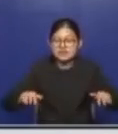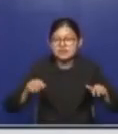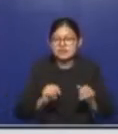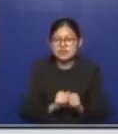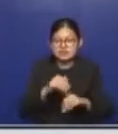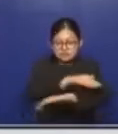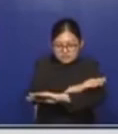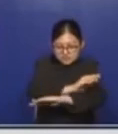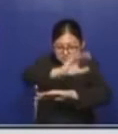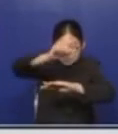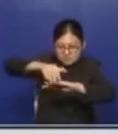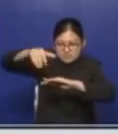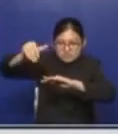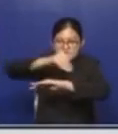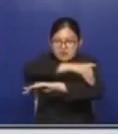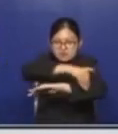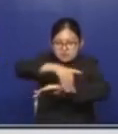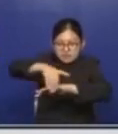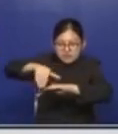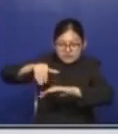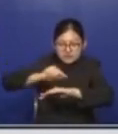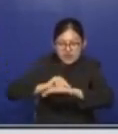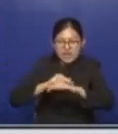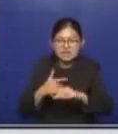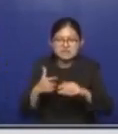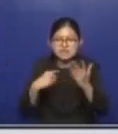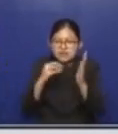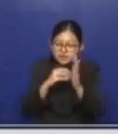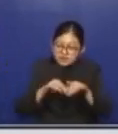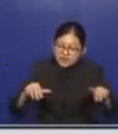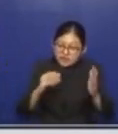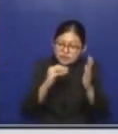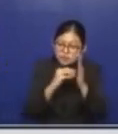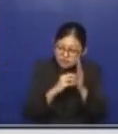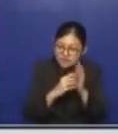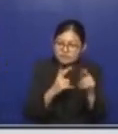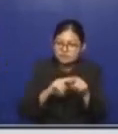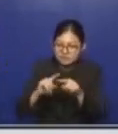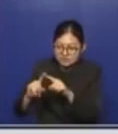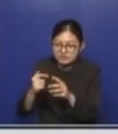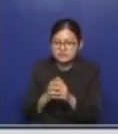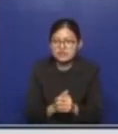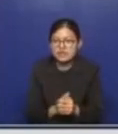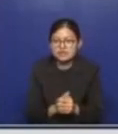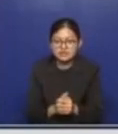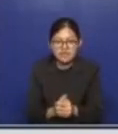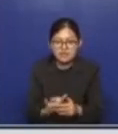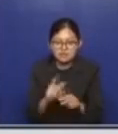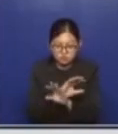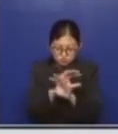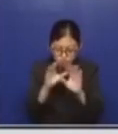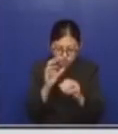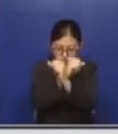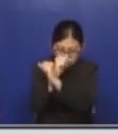ราบทั้งที่อยู่บนดอยควรที่จะปลอดจากยาเสพติดผู้ที่ทุกข์ยากแค่หาเช้ากินค่ำด้วยวิกฤตโ